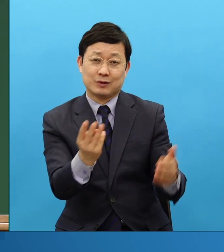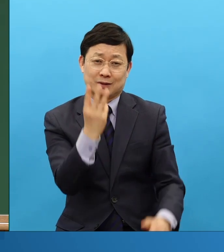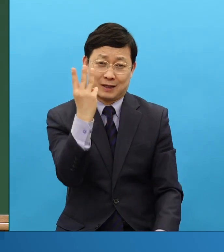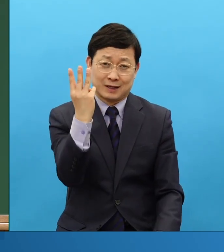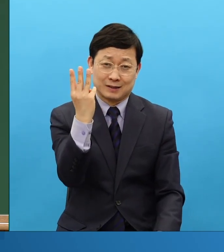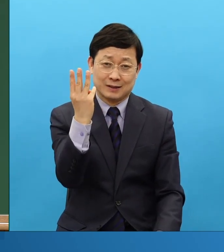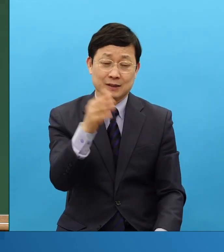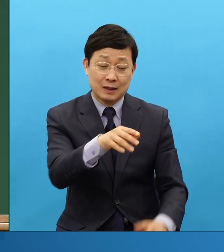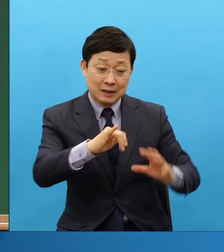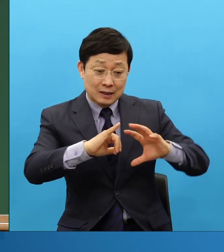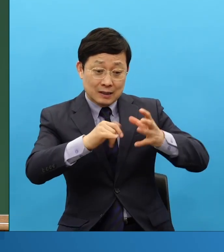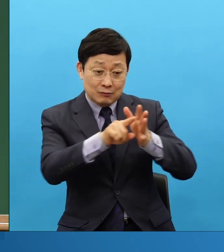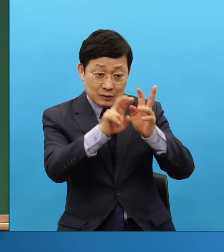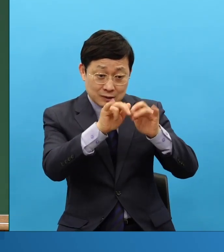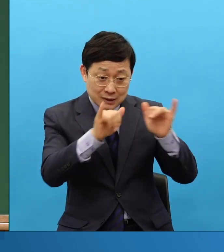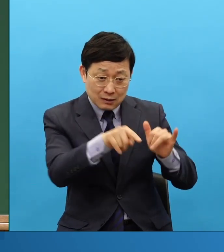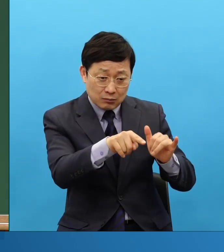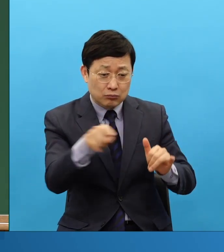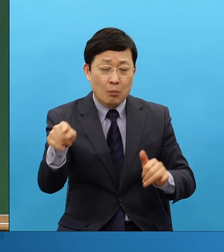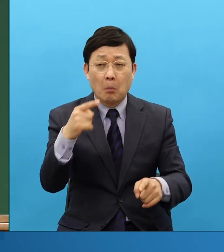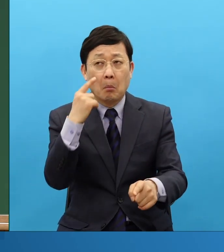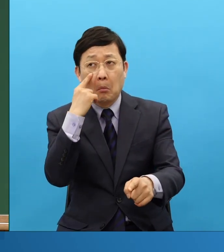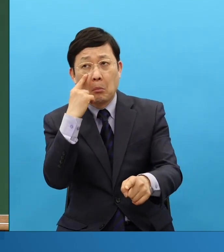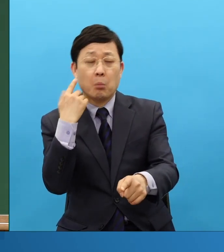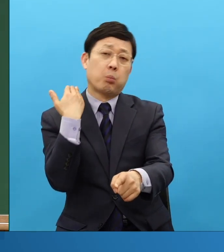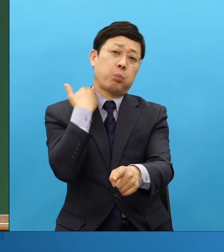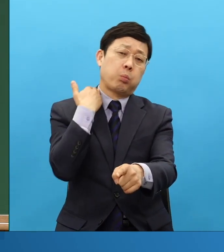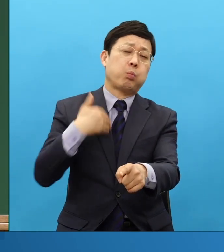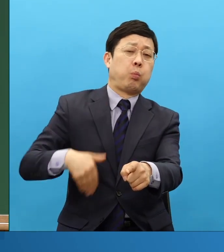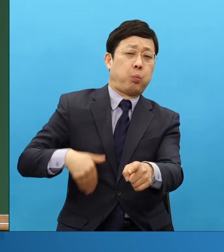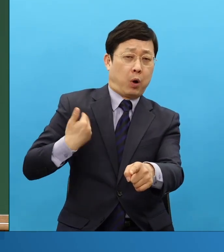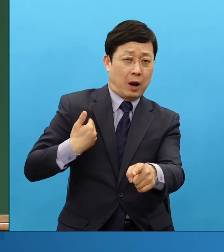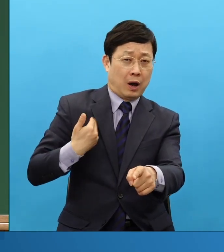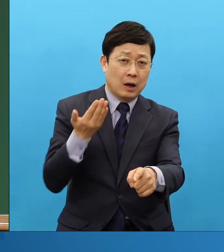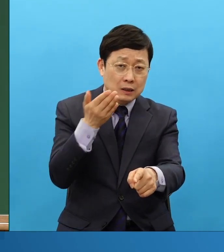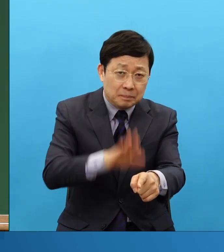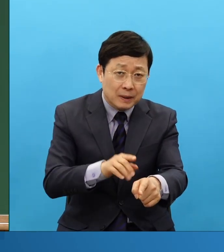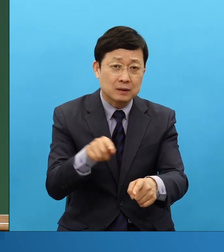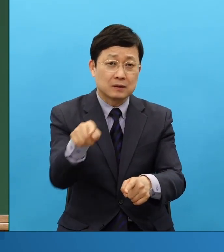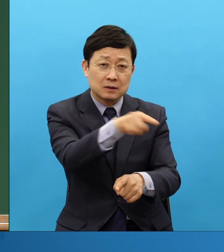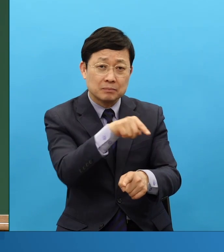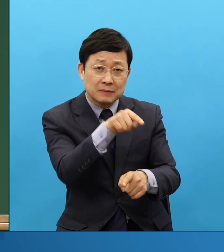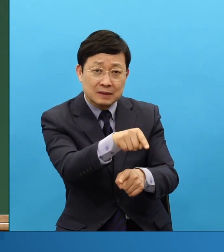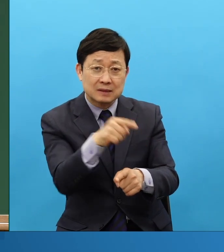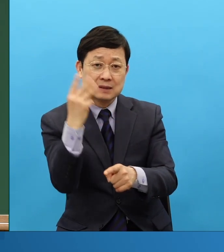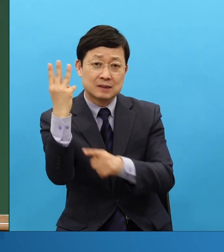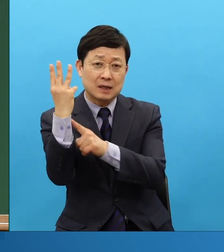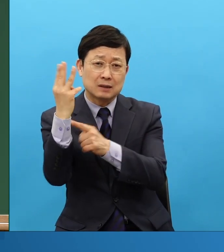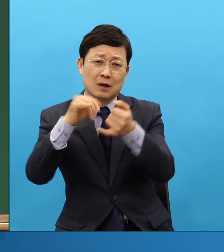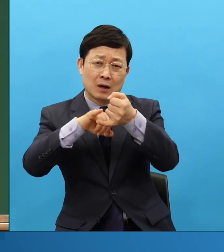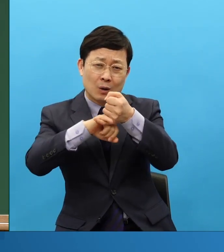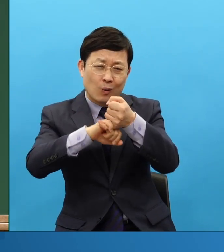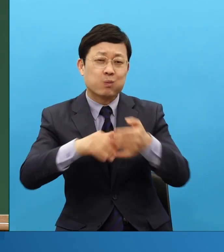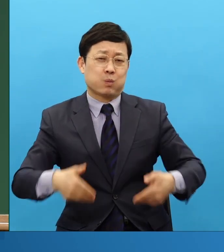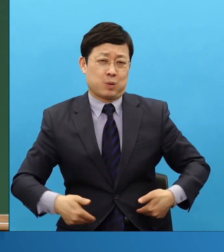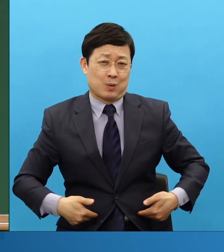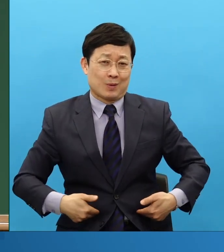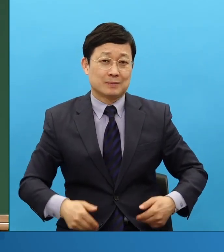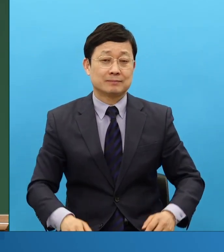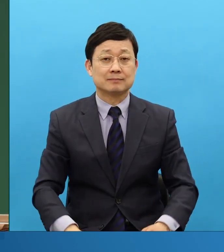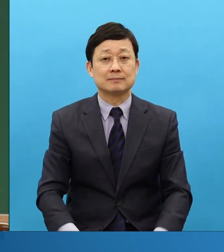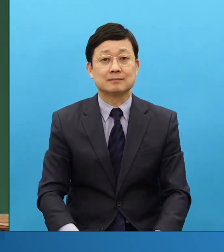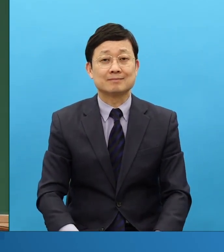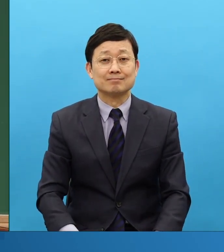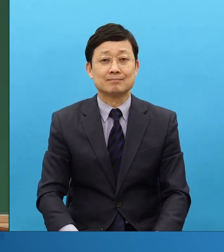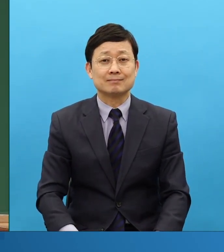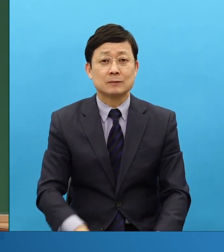세상 사람들은 자기들도 몰라요. 이걸 필요로 하고 있는 겁니다. People of the world, they don't really know this, that they need these three things. 그래서